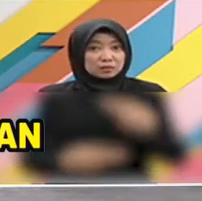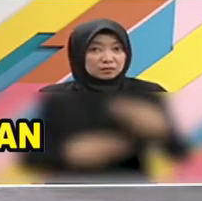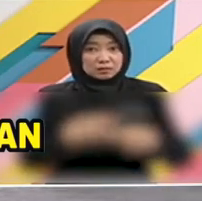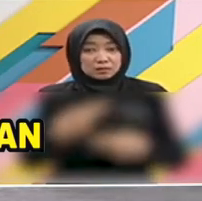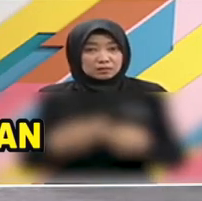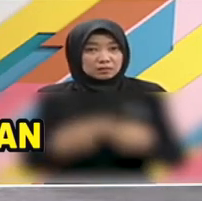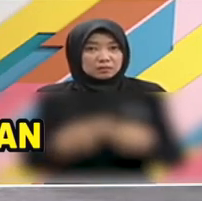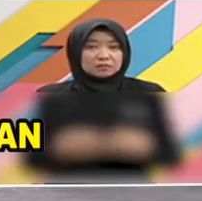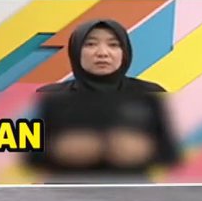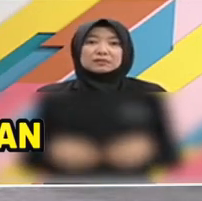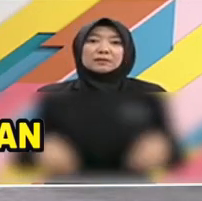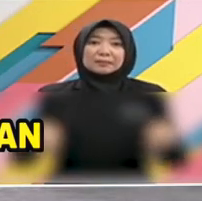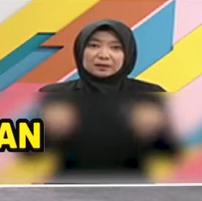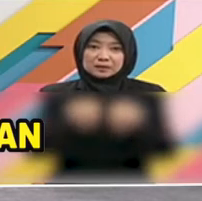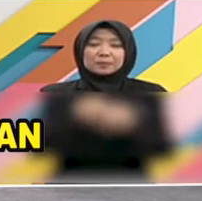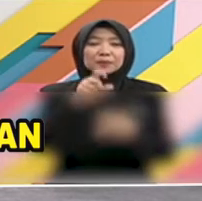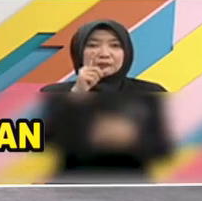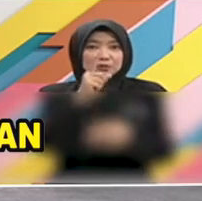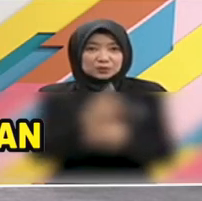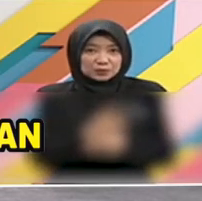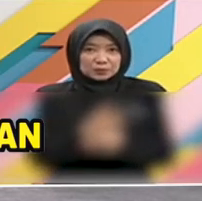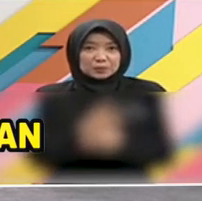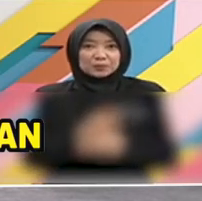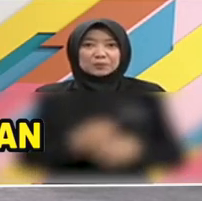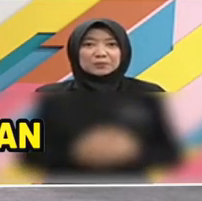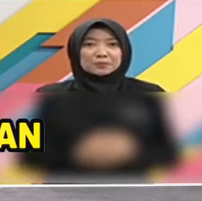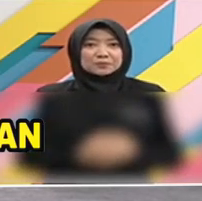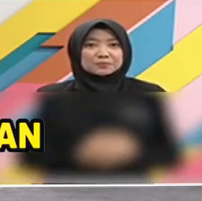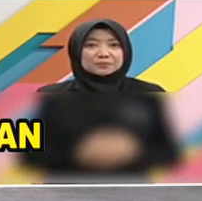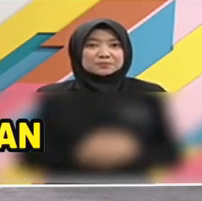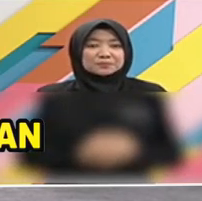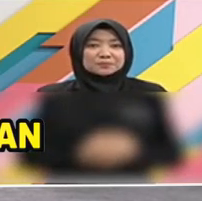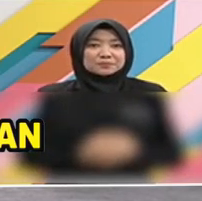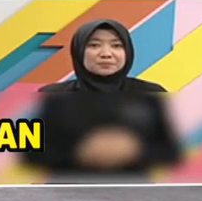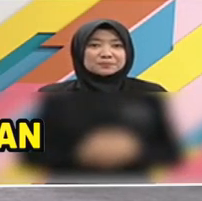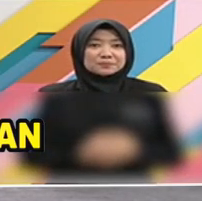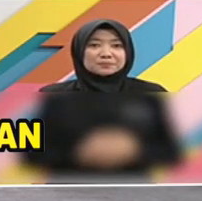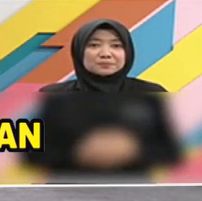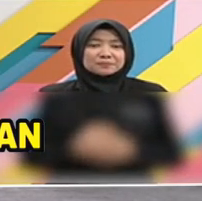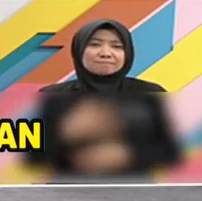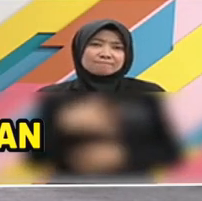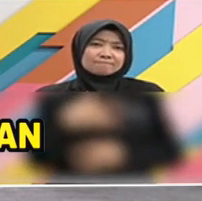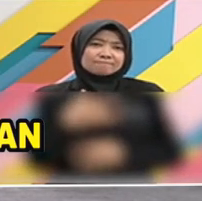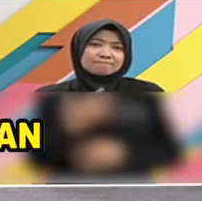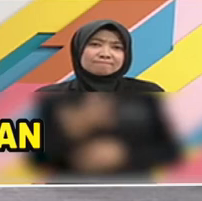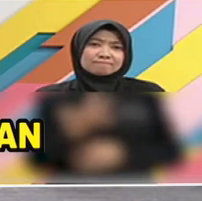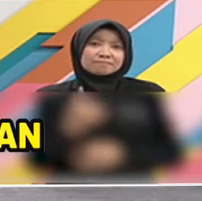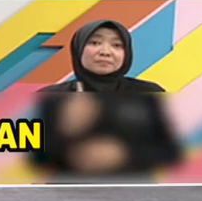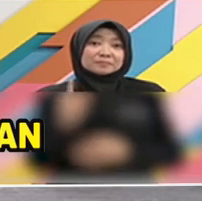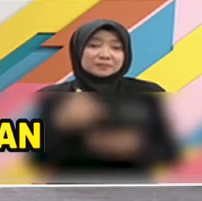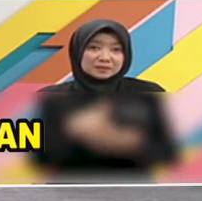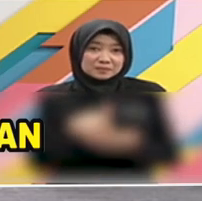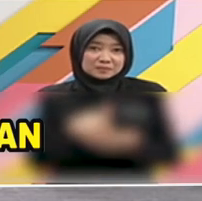simetri cikgu. Ya, betul. Imbangan simetri. Okey, baiklah. Saya rasa okey, lagi satu